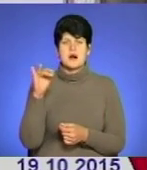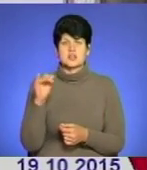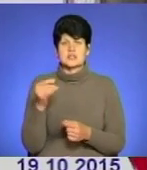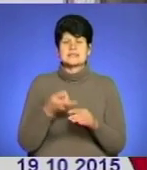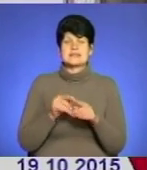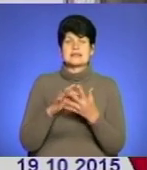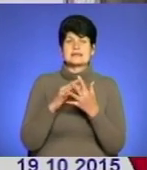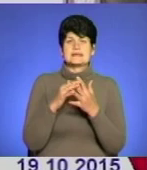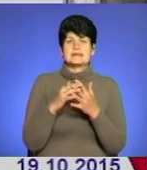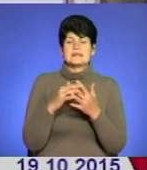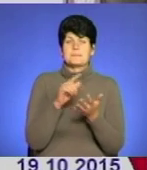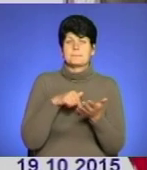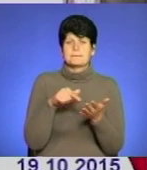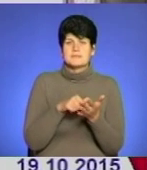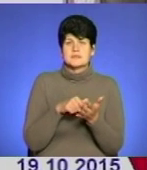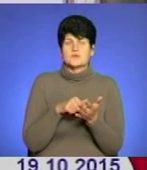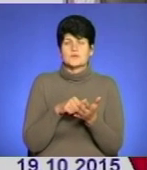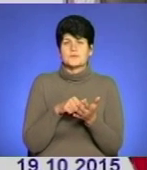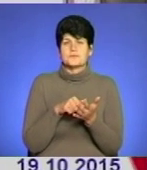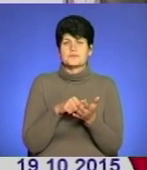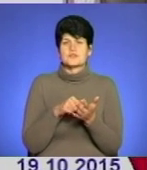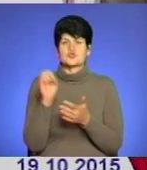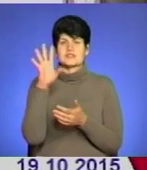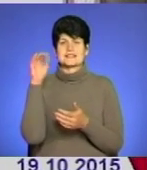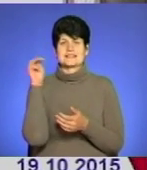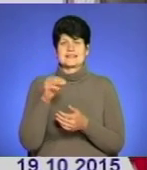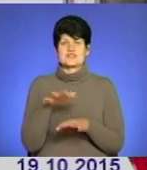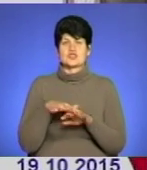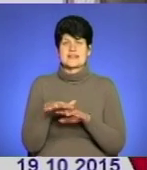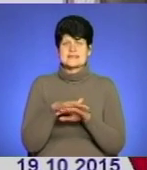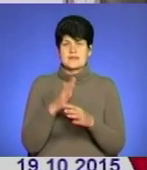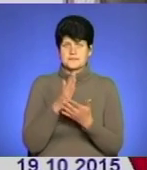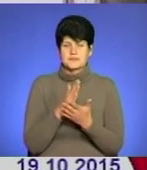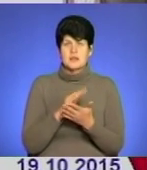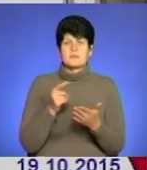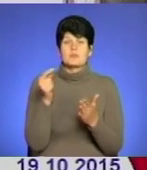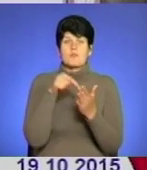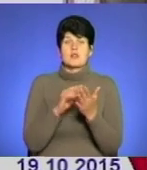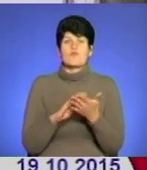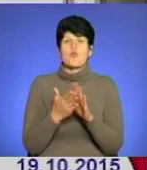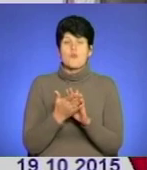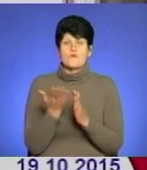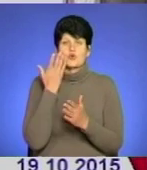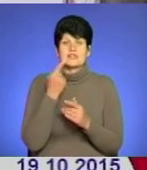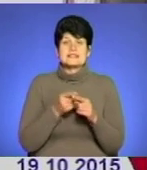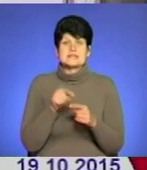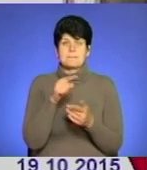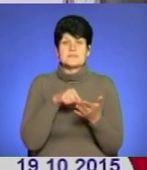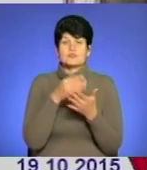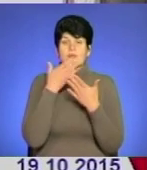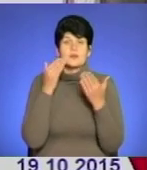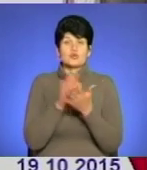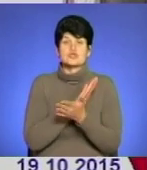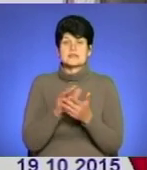пункт чисельністю 14 тисяч населення. Ми попали в умови, коли дане місто не має